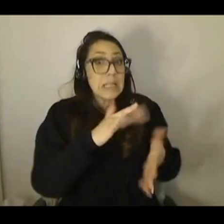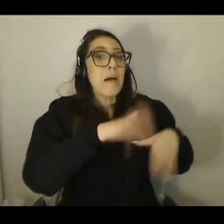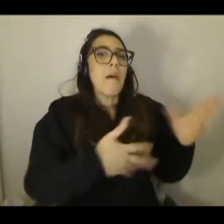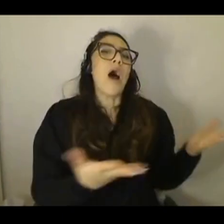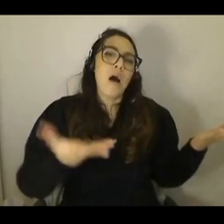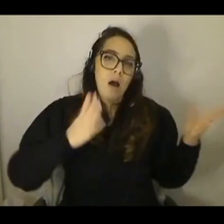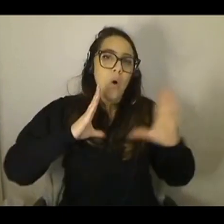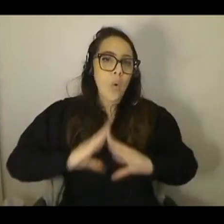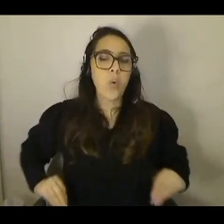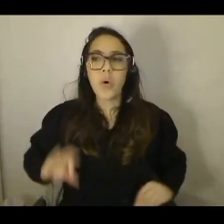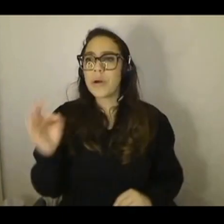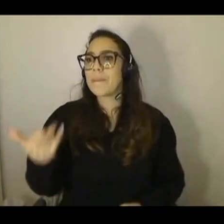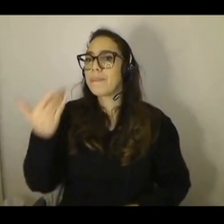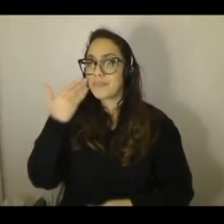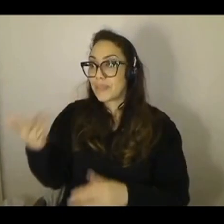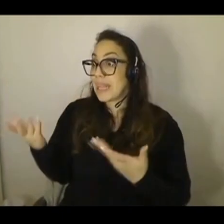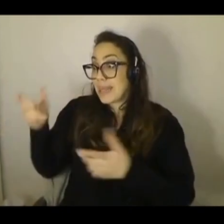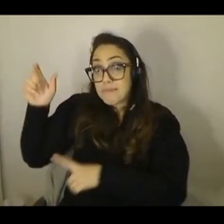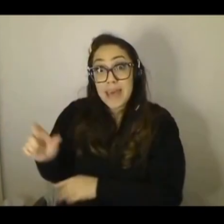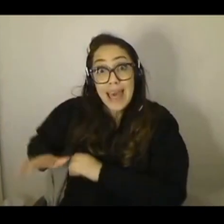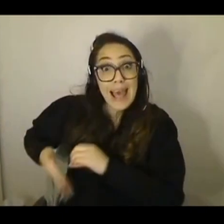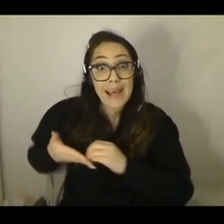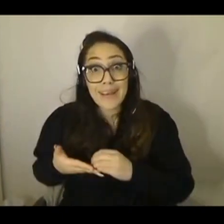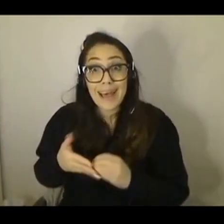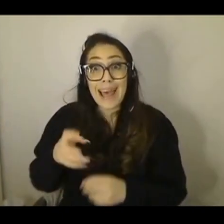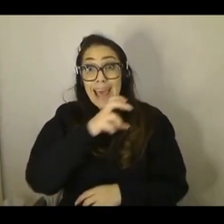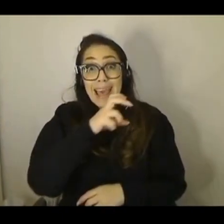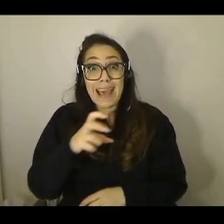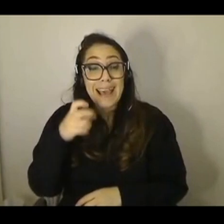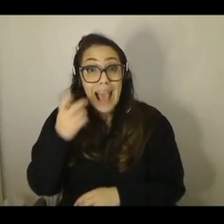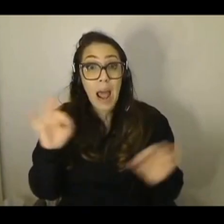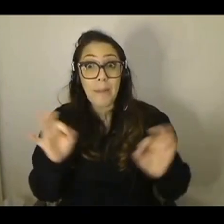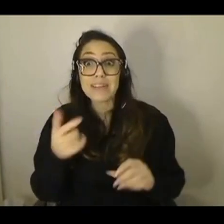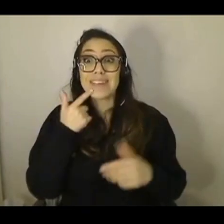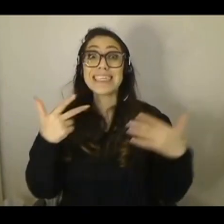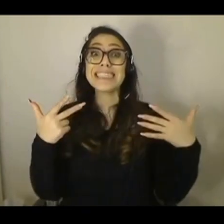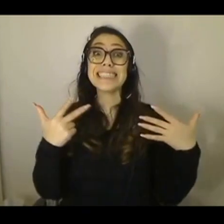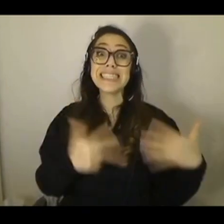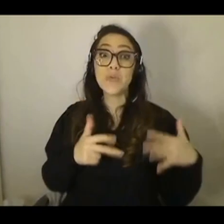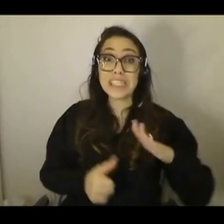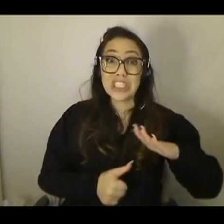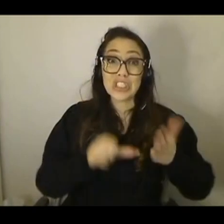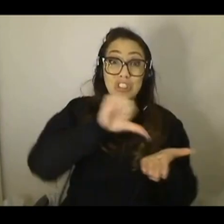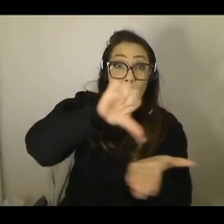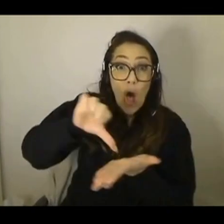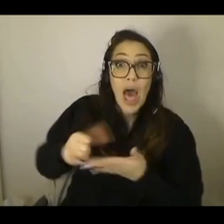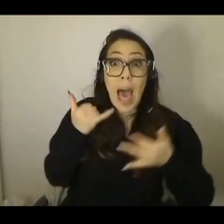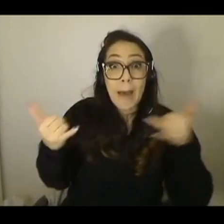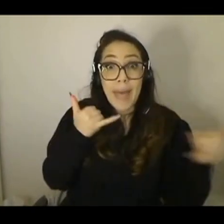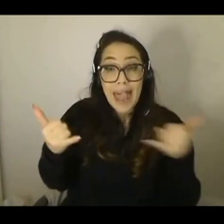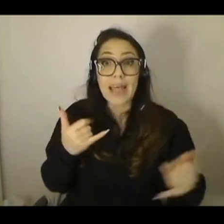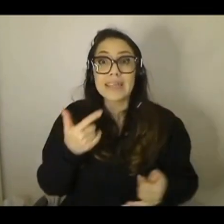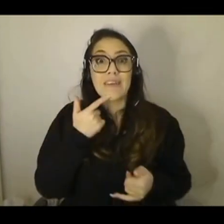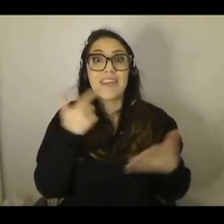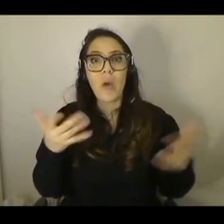que si une assistant-gare n'avait pas été mise en place, c'était 18 centres d'appel. Ouais. Et il fallait que la personne, elle sache choisir